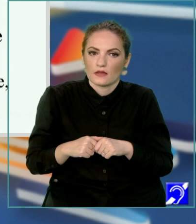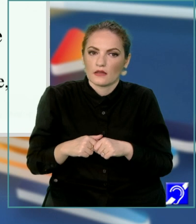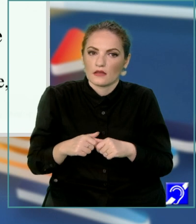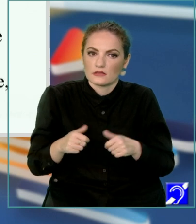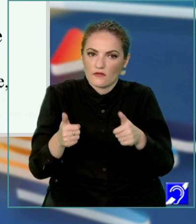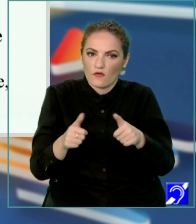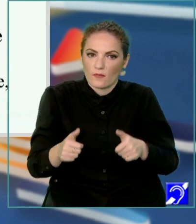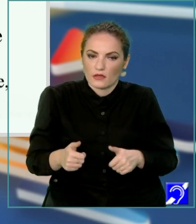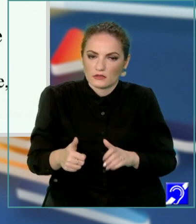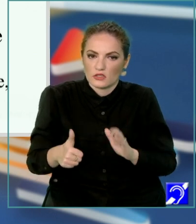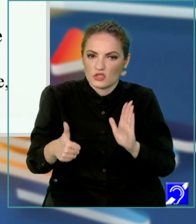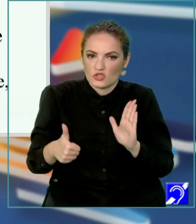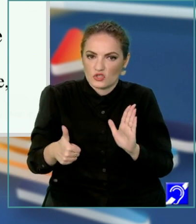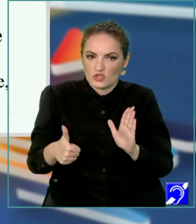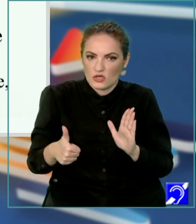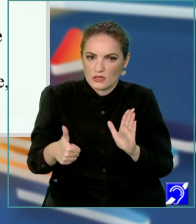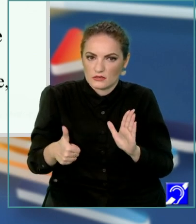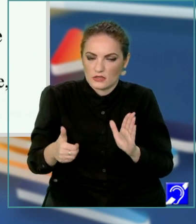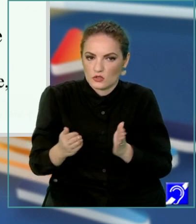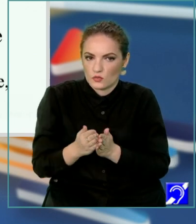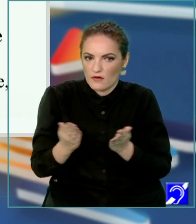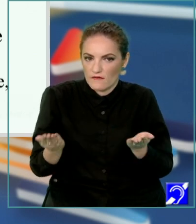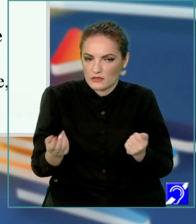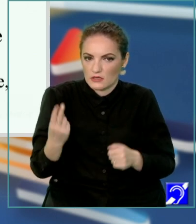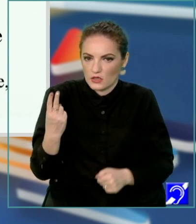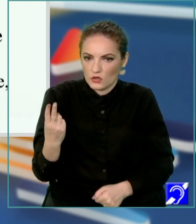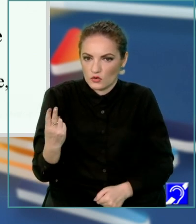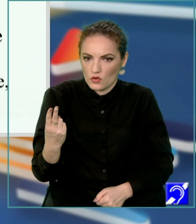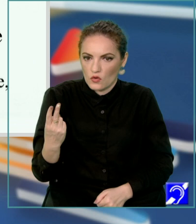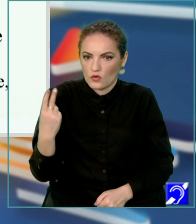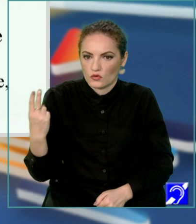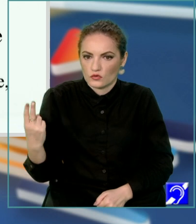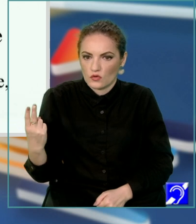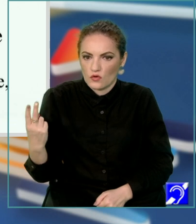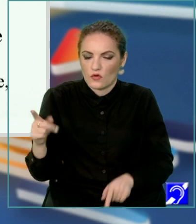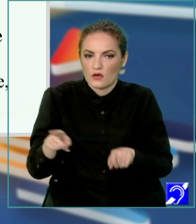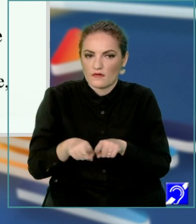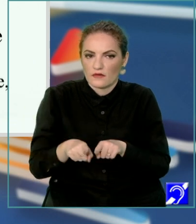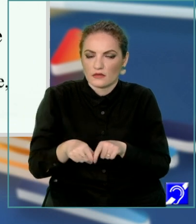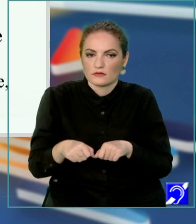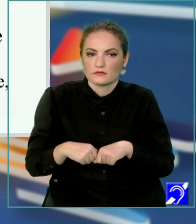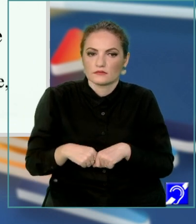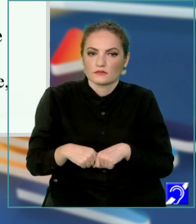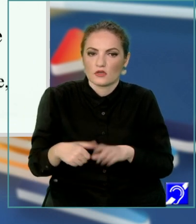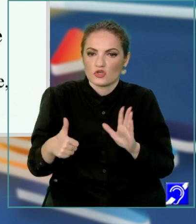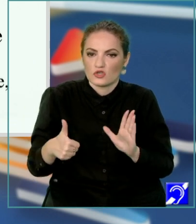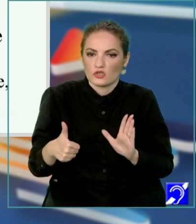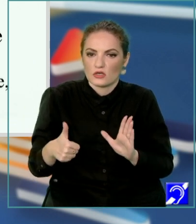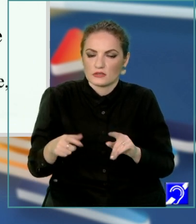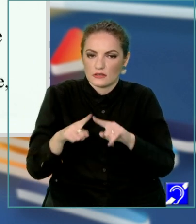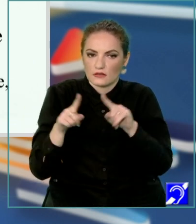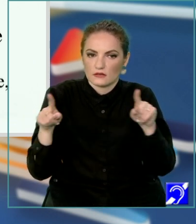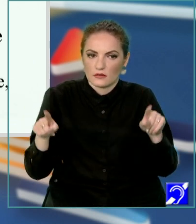două câte două congruente cele șase suprafeței reprezintă șase dreptunghiuri